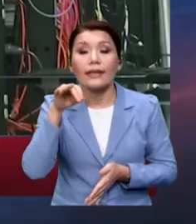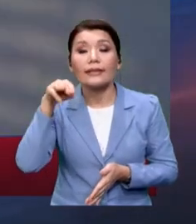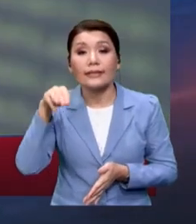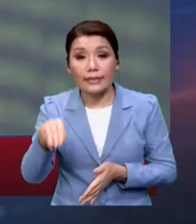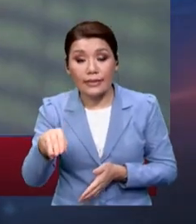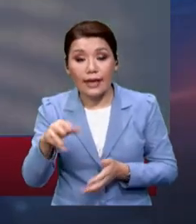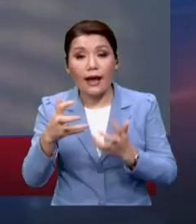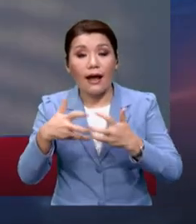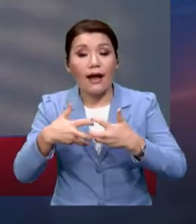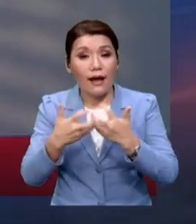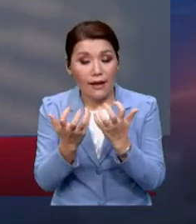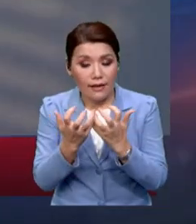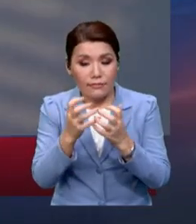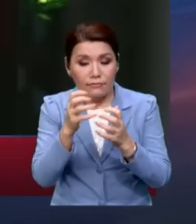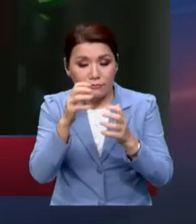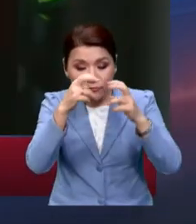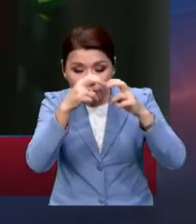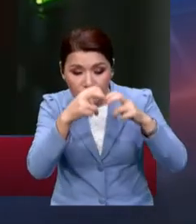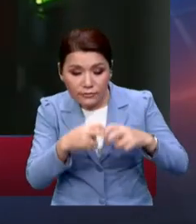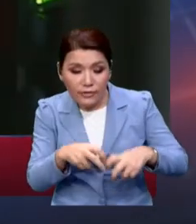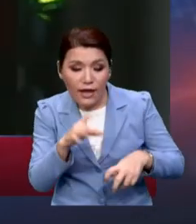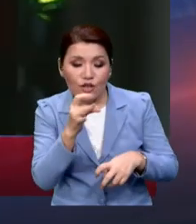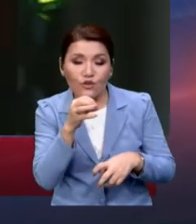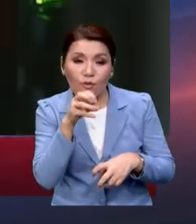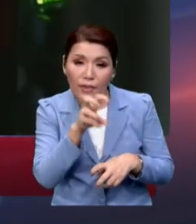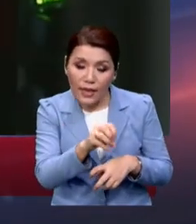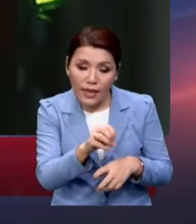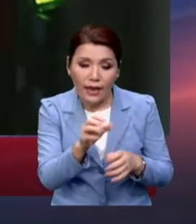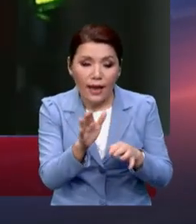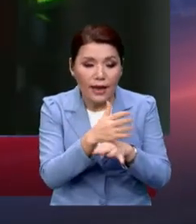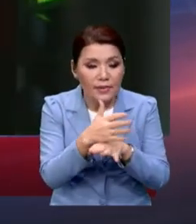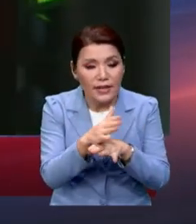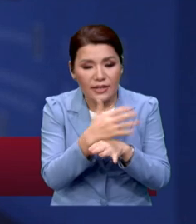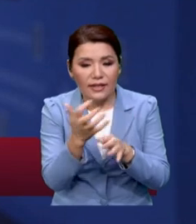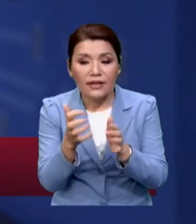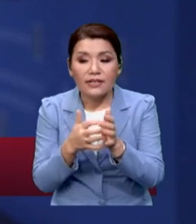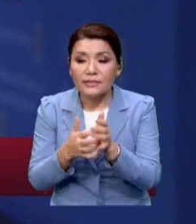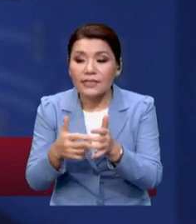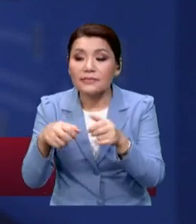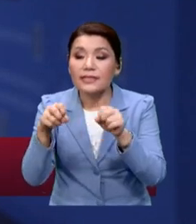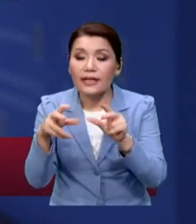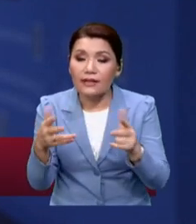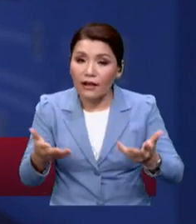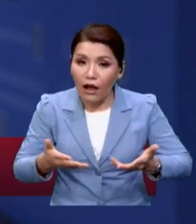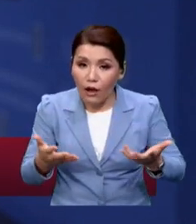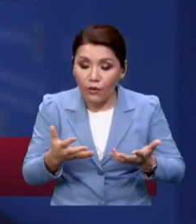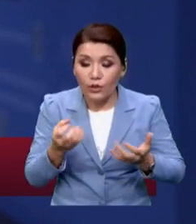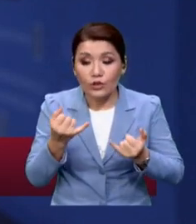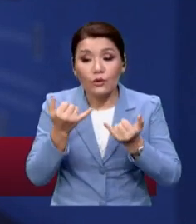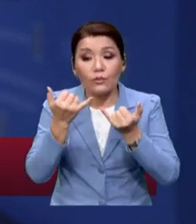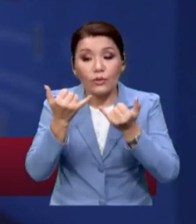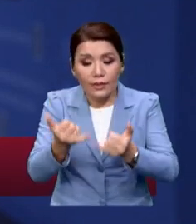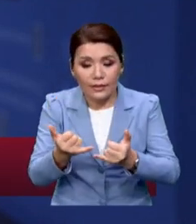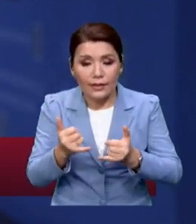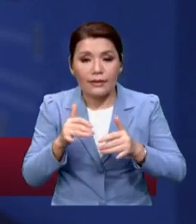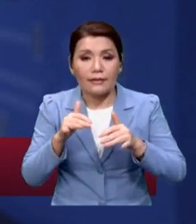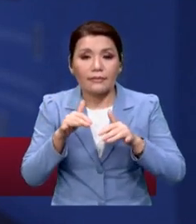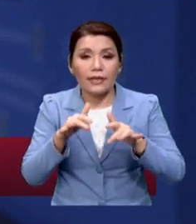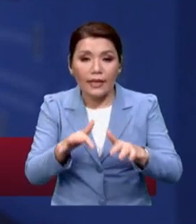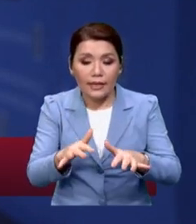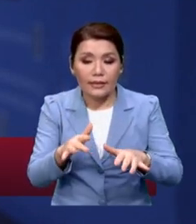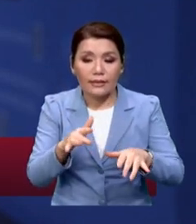интеллект будет анализировать резюме, определять недостающие специальности, а также оказывать содействие